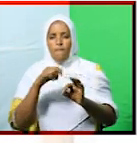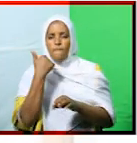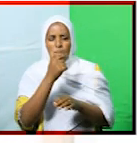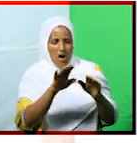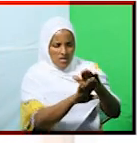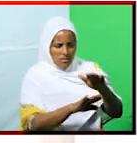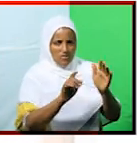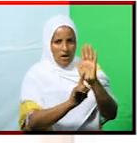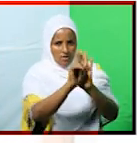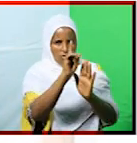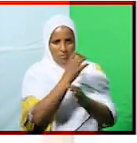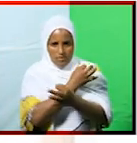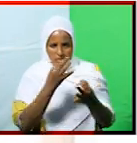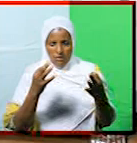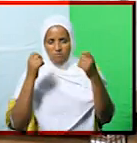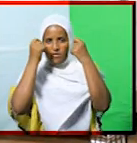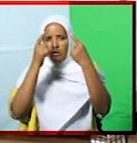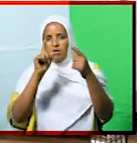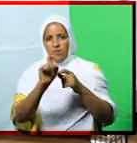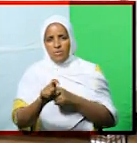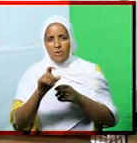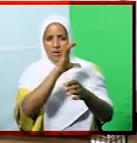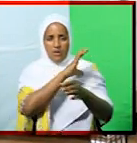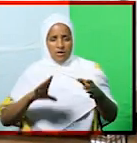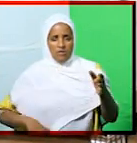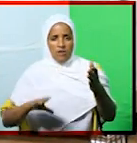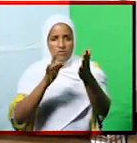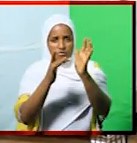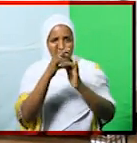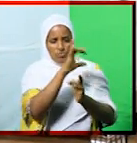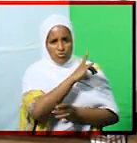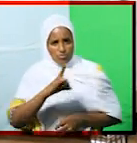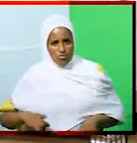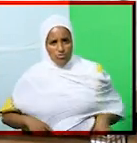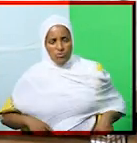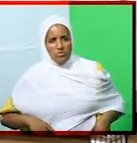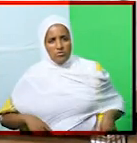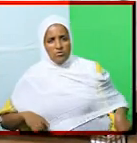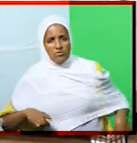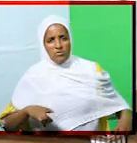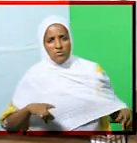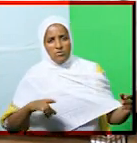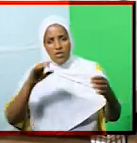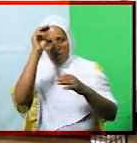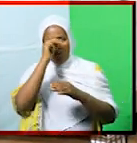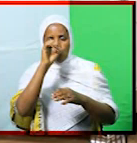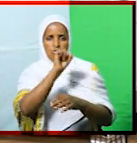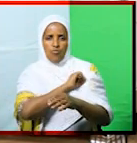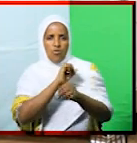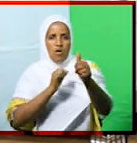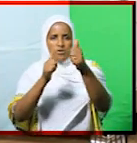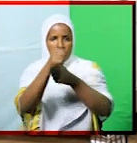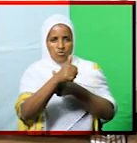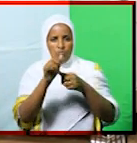ወደ ማብራራት እንሸጋገራለን ማለት ነው። አንድ ሰው ቀድመ መምህራኑ እንዳሉት